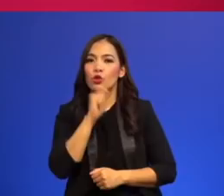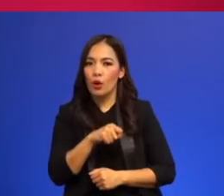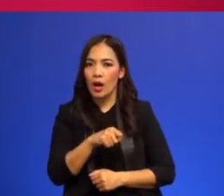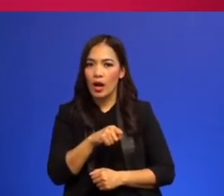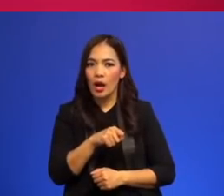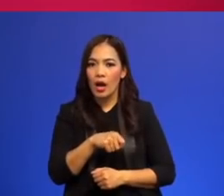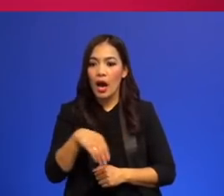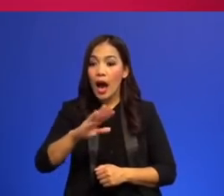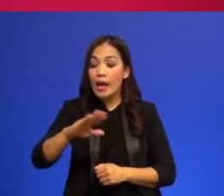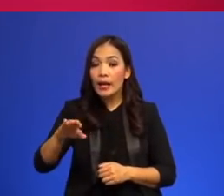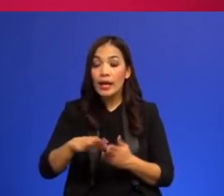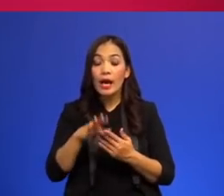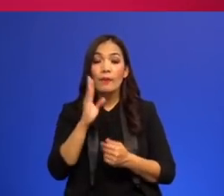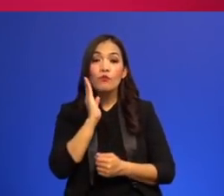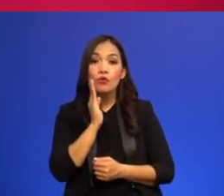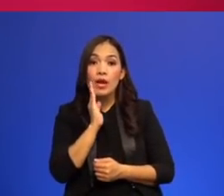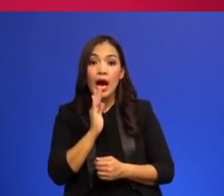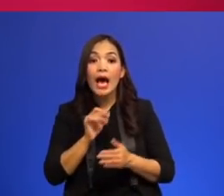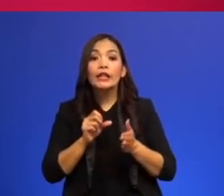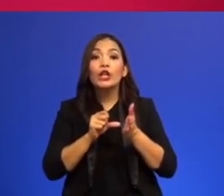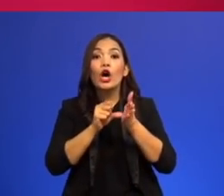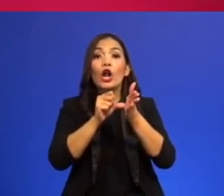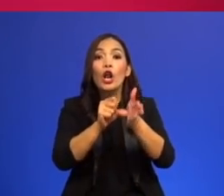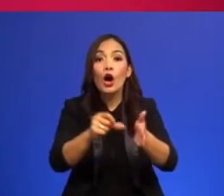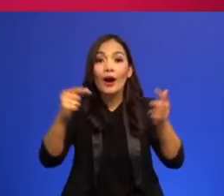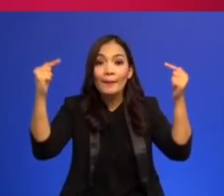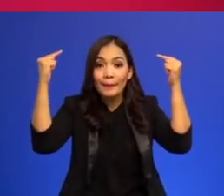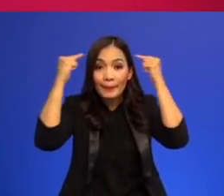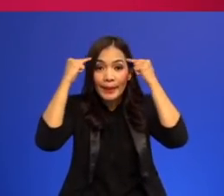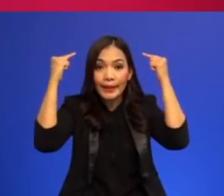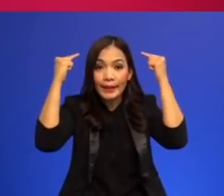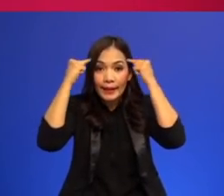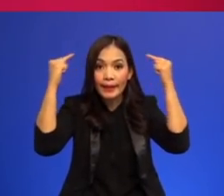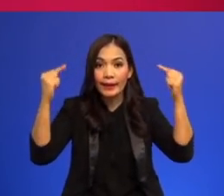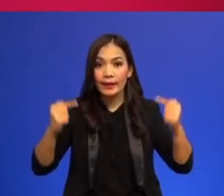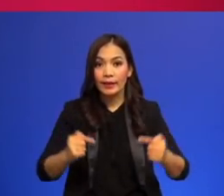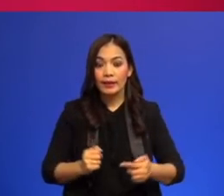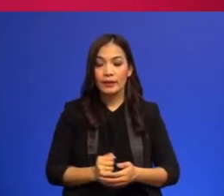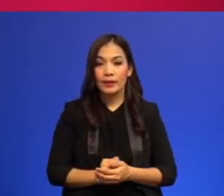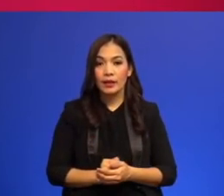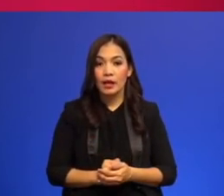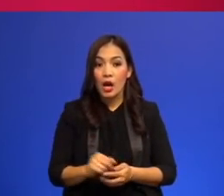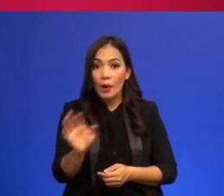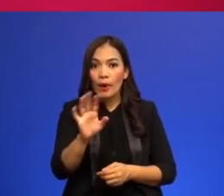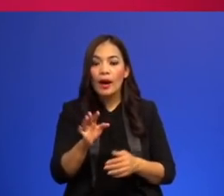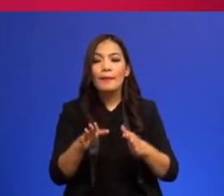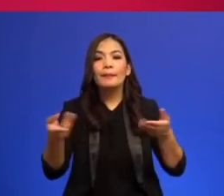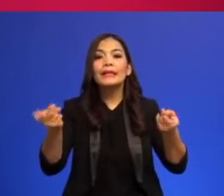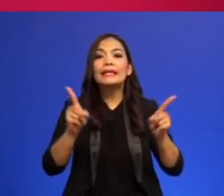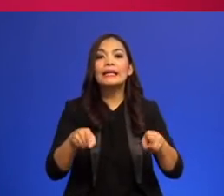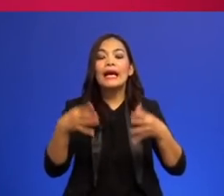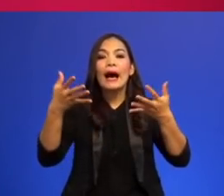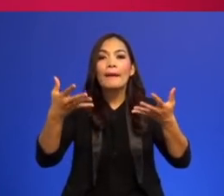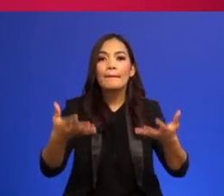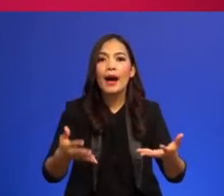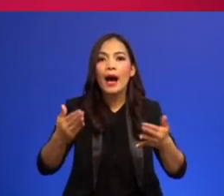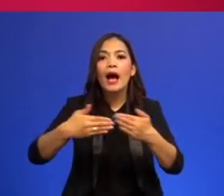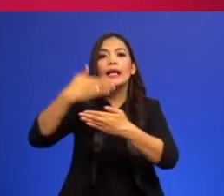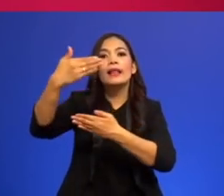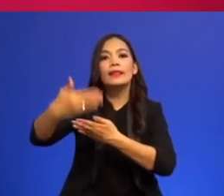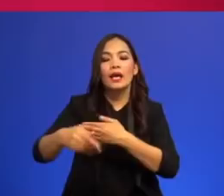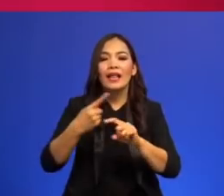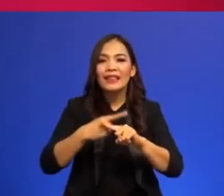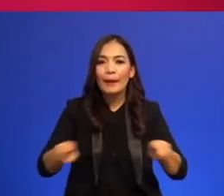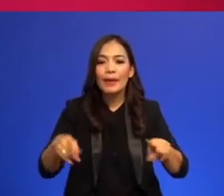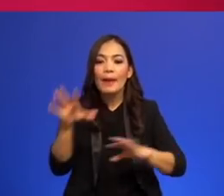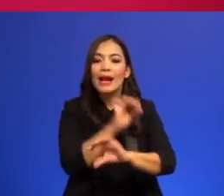Makanya anak muda tolong deh lo berpikir deh. Bukan kamu mau jadi apa nanti. Tapi